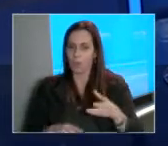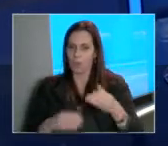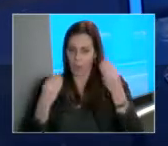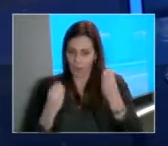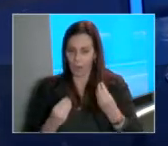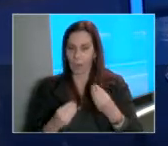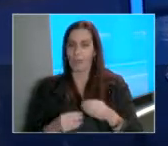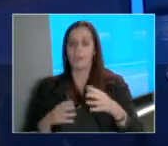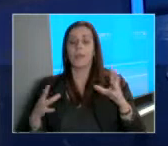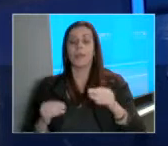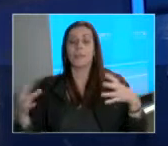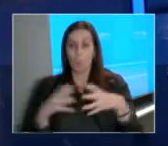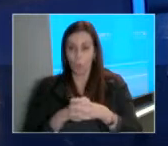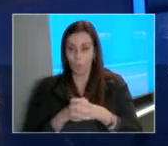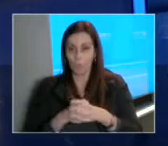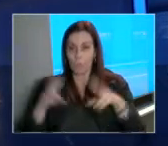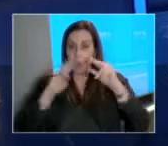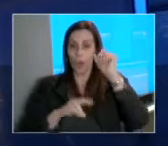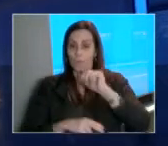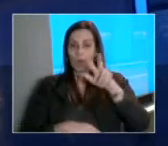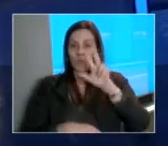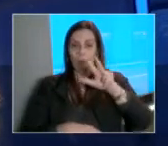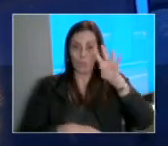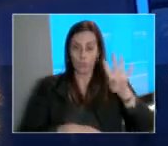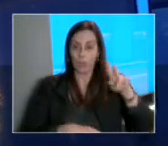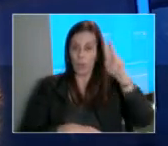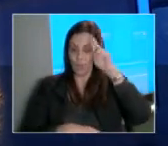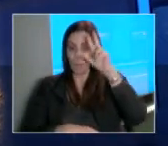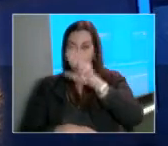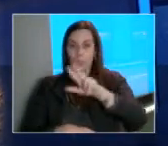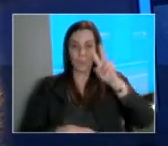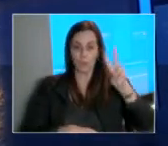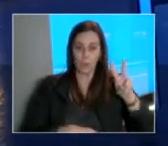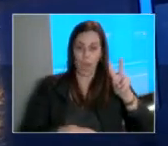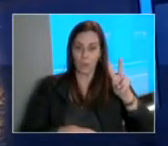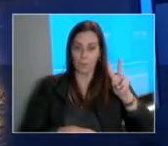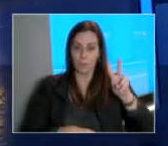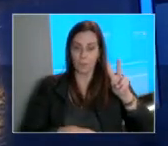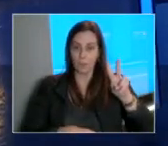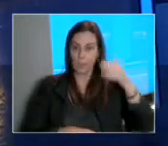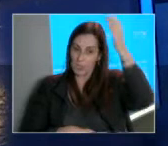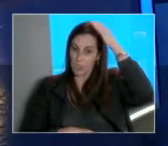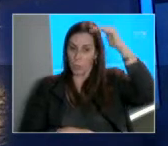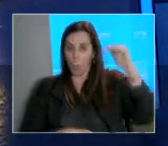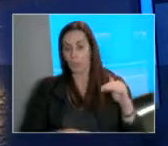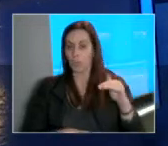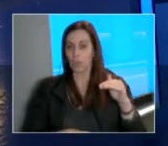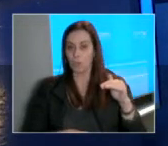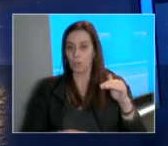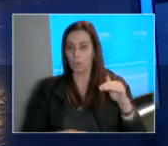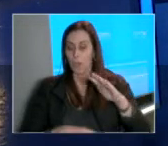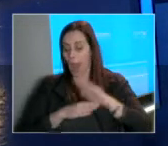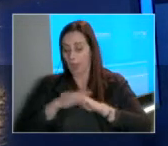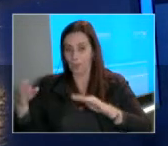כל השאר? אוקיי. נשאר אותו דבר. עם איחודים. כחול לבן 34, ליכוד 32, סמוטריץ'